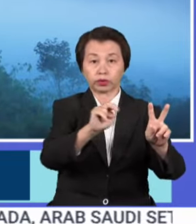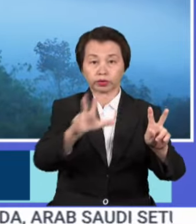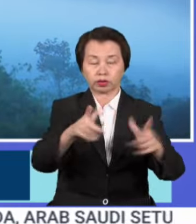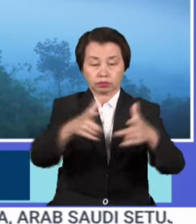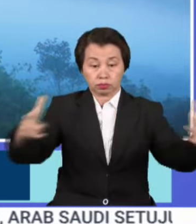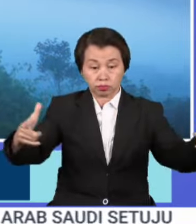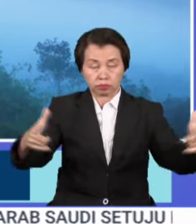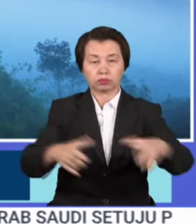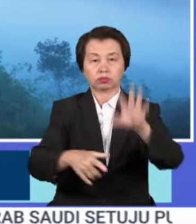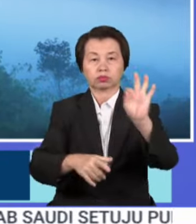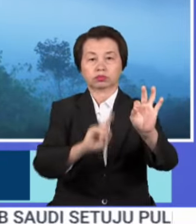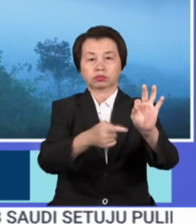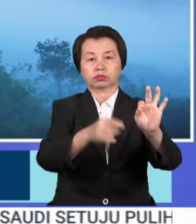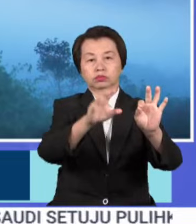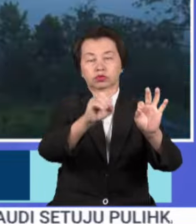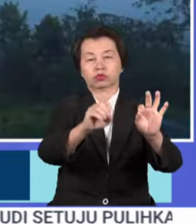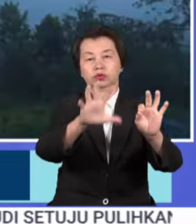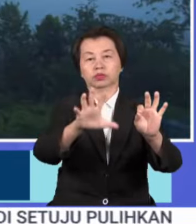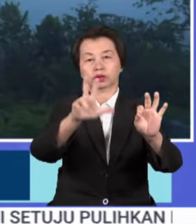seluas